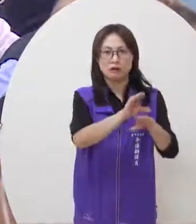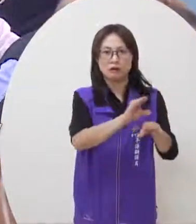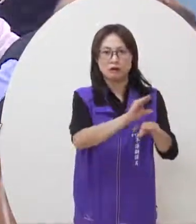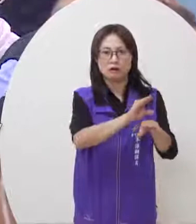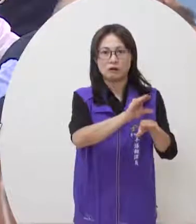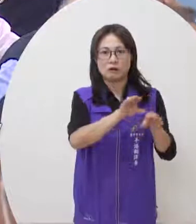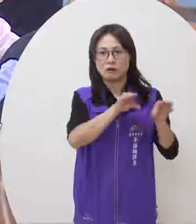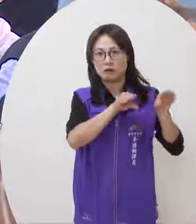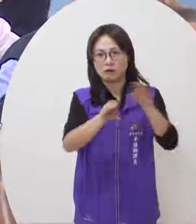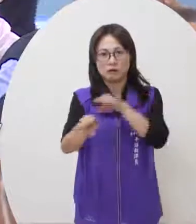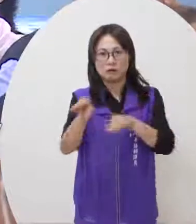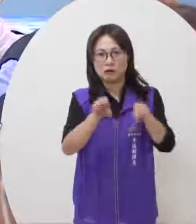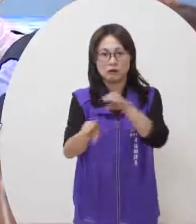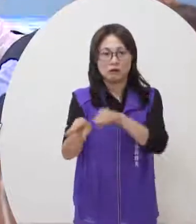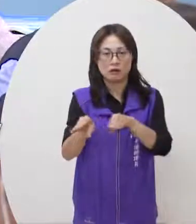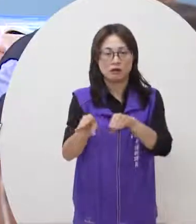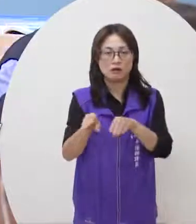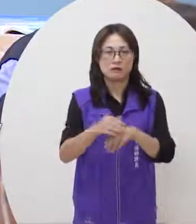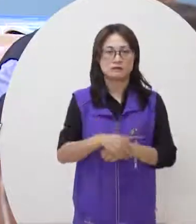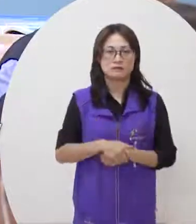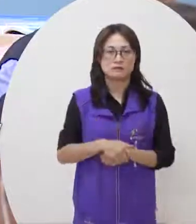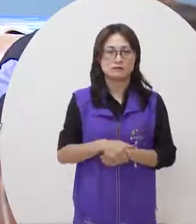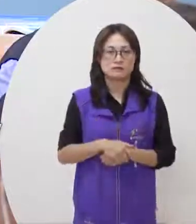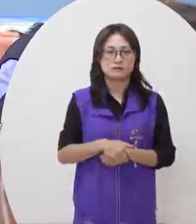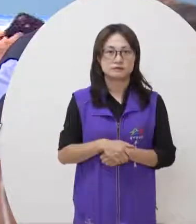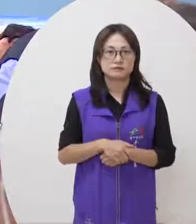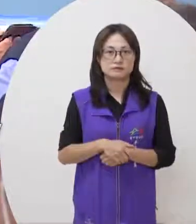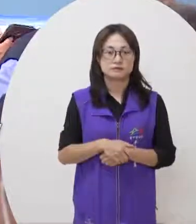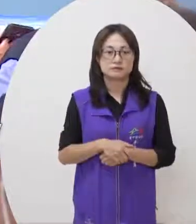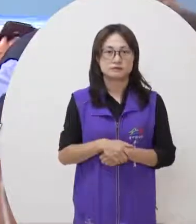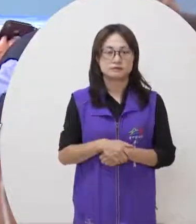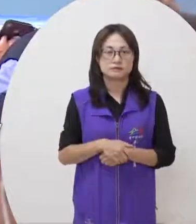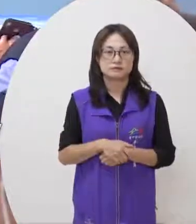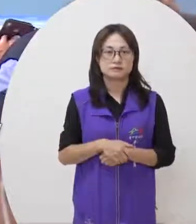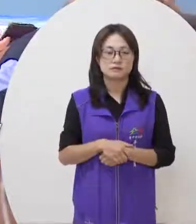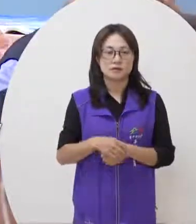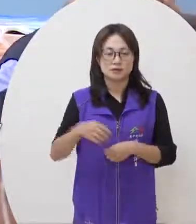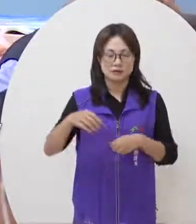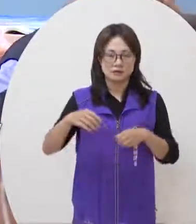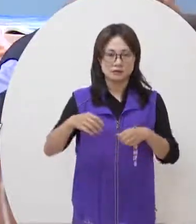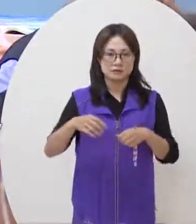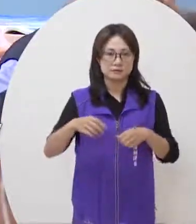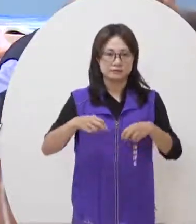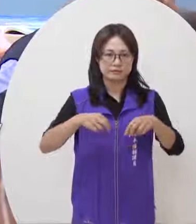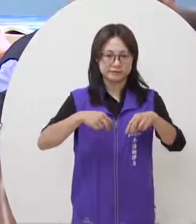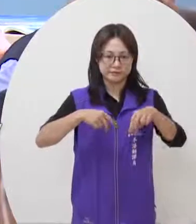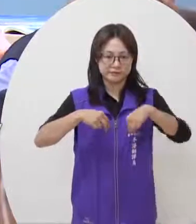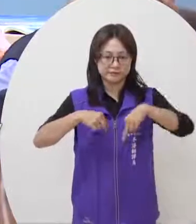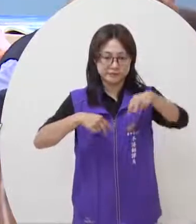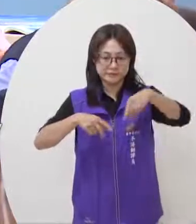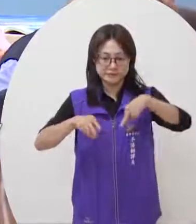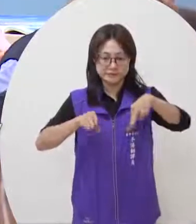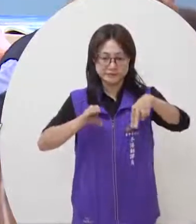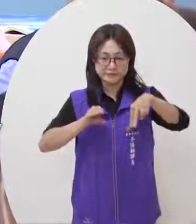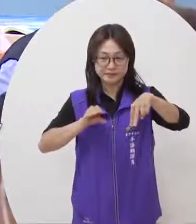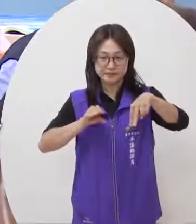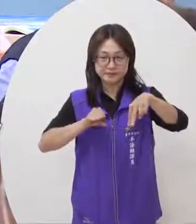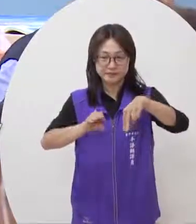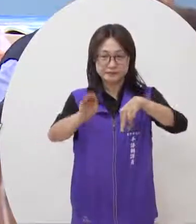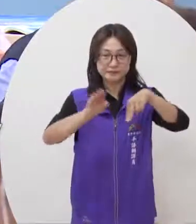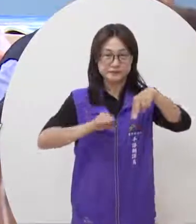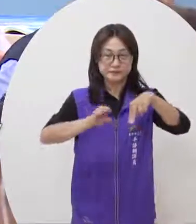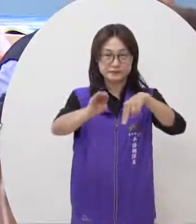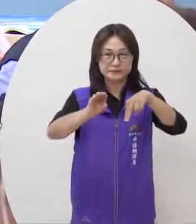生都会跟这个车争道是不是像学校附近没有人行道的可以来增